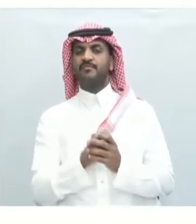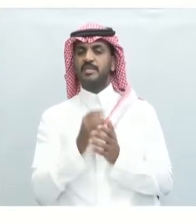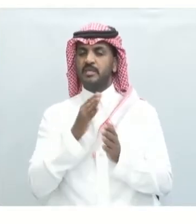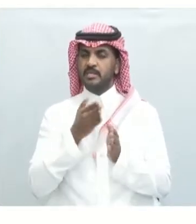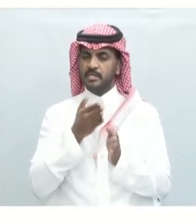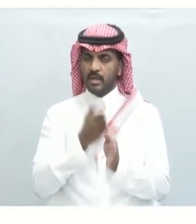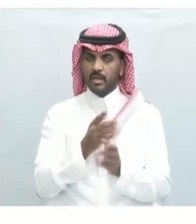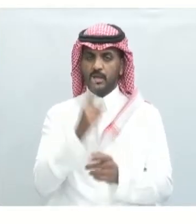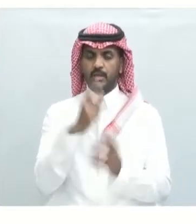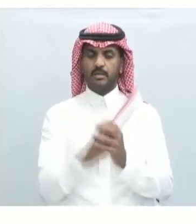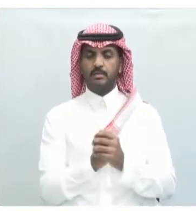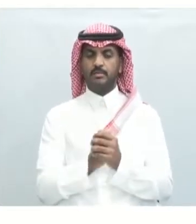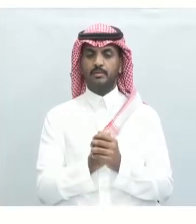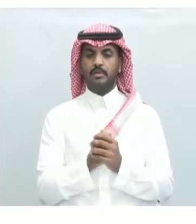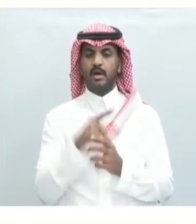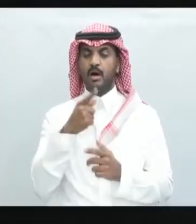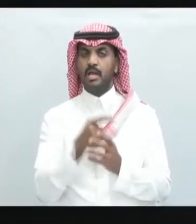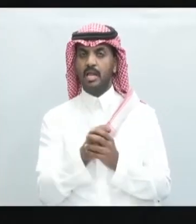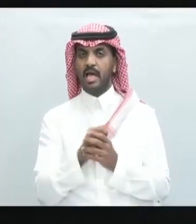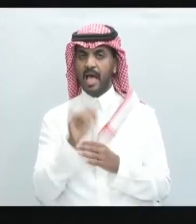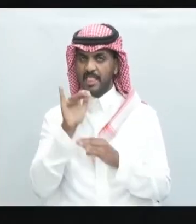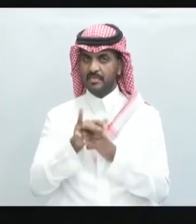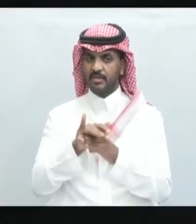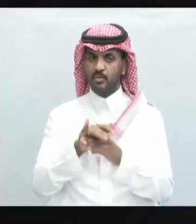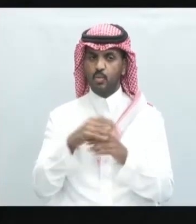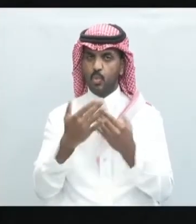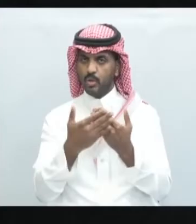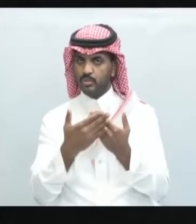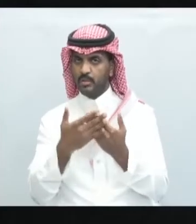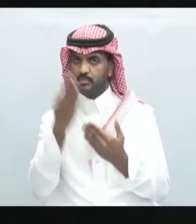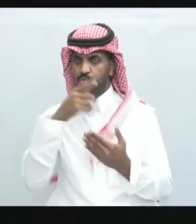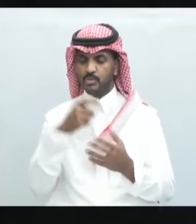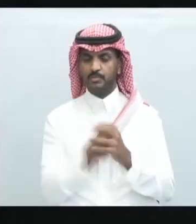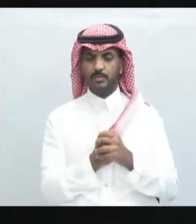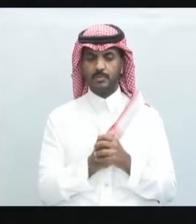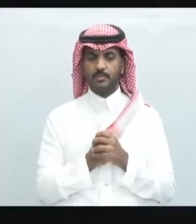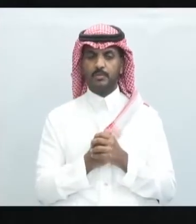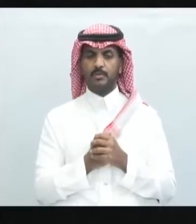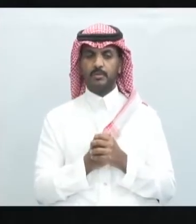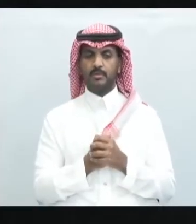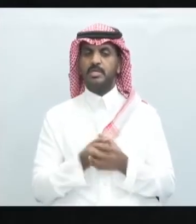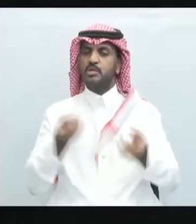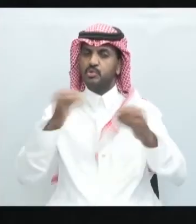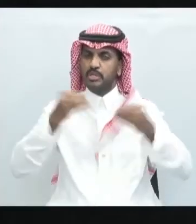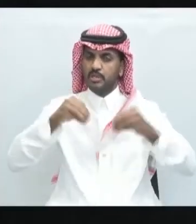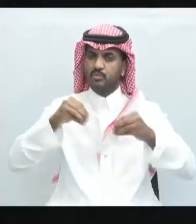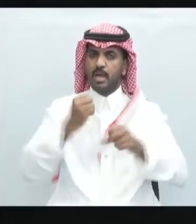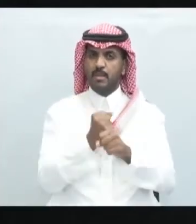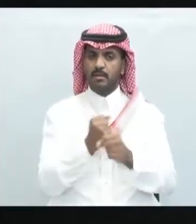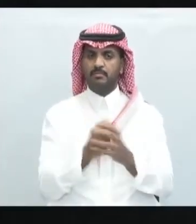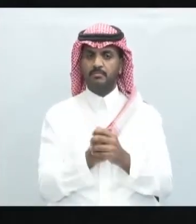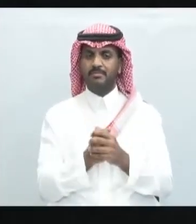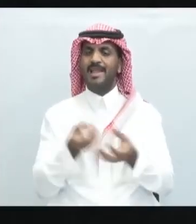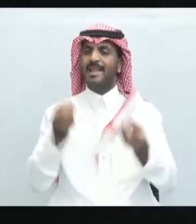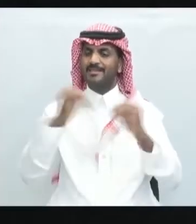حدثني بهند ولو طلبت من النبي صلى الله عليه صلى الله عليه وسلم ان يزيدني من تلك الاعمال